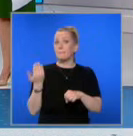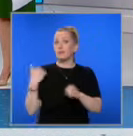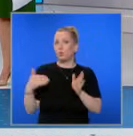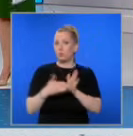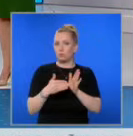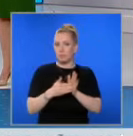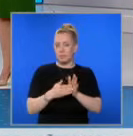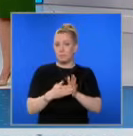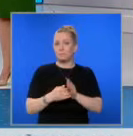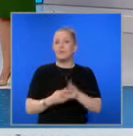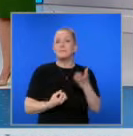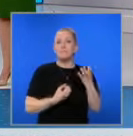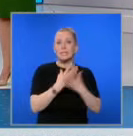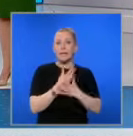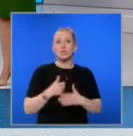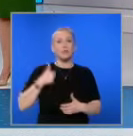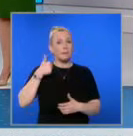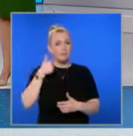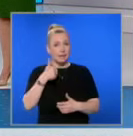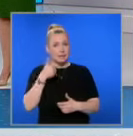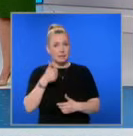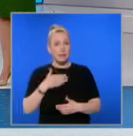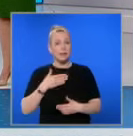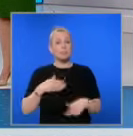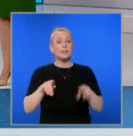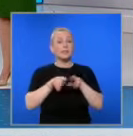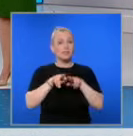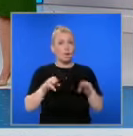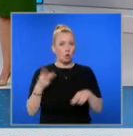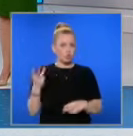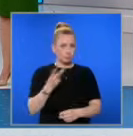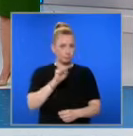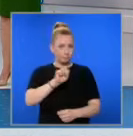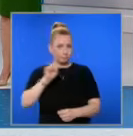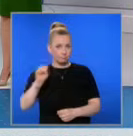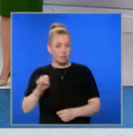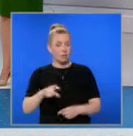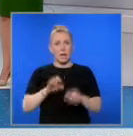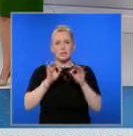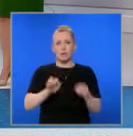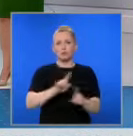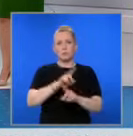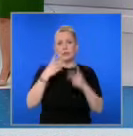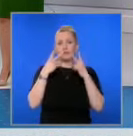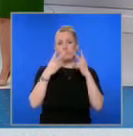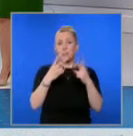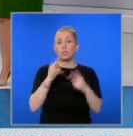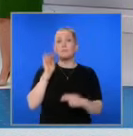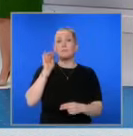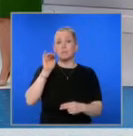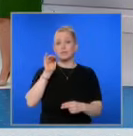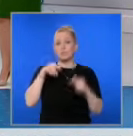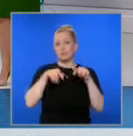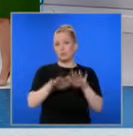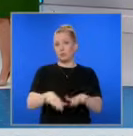партии – Възраждане, БСП и Има такъв народ – бяха категорични, че не виждат потенциал в този парламент